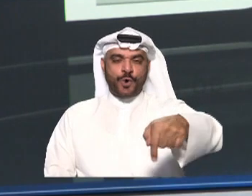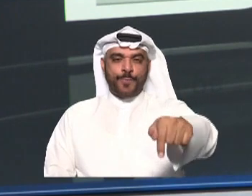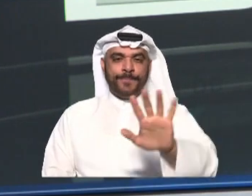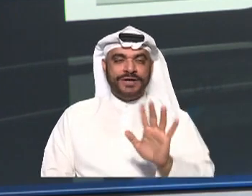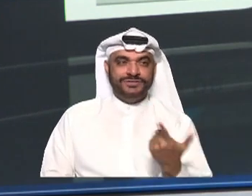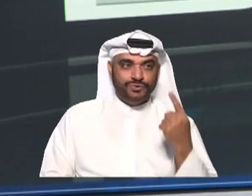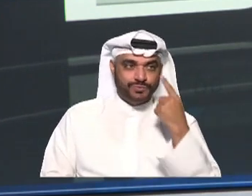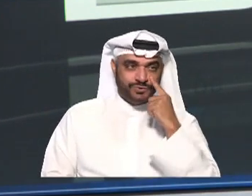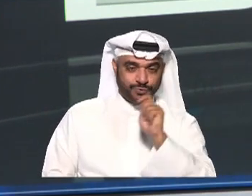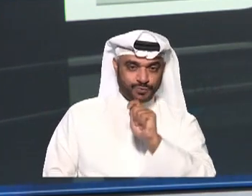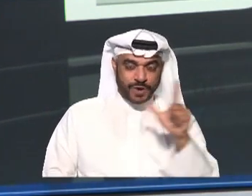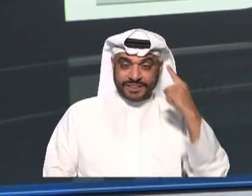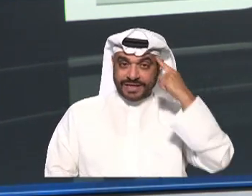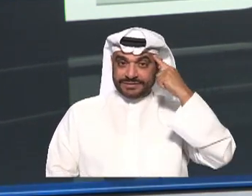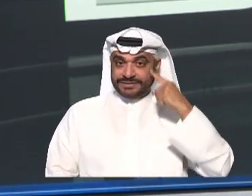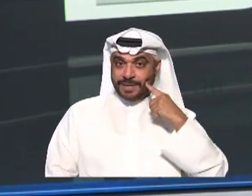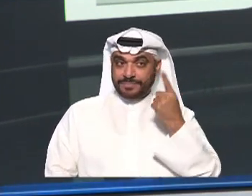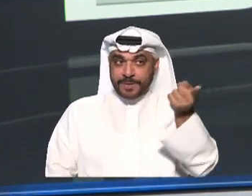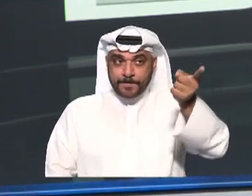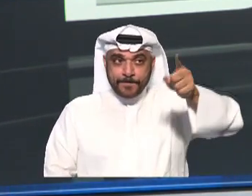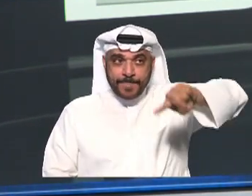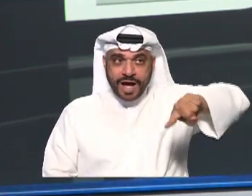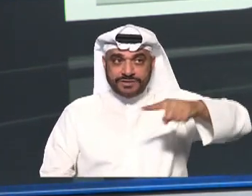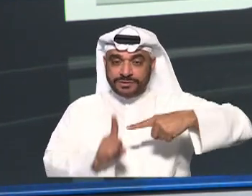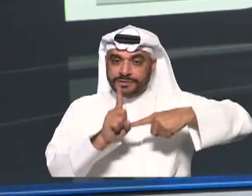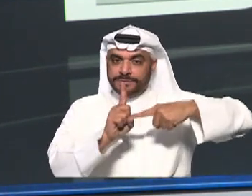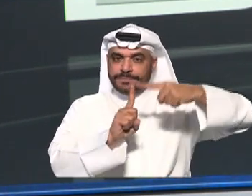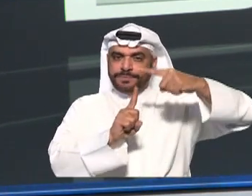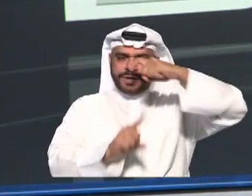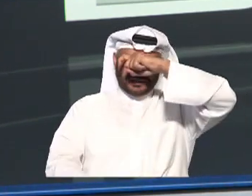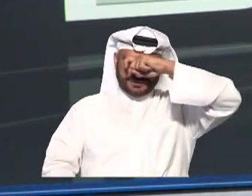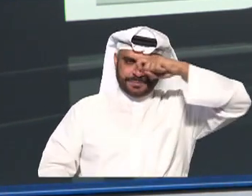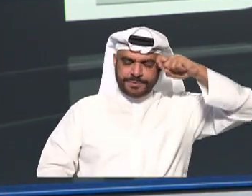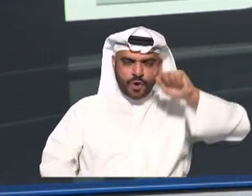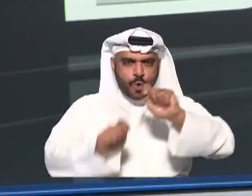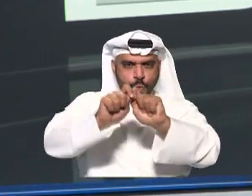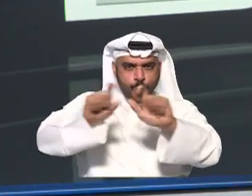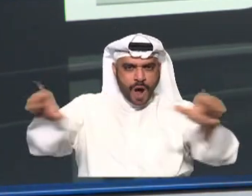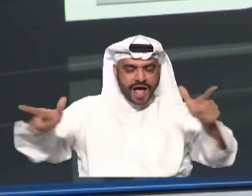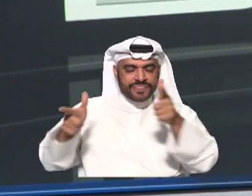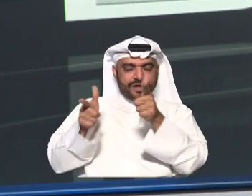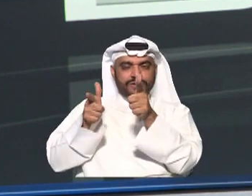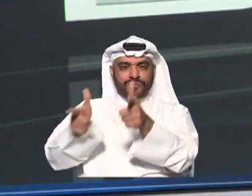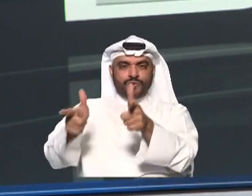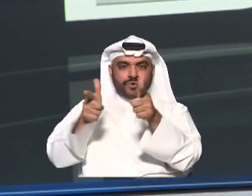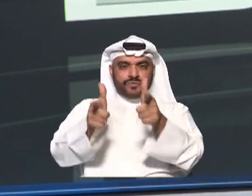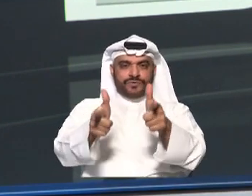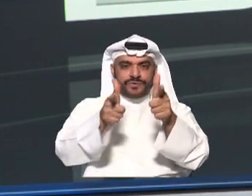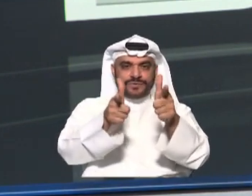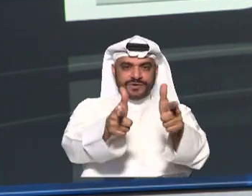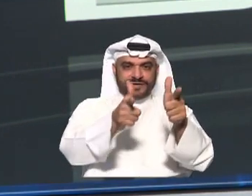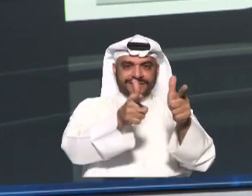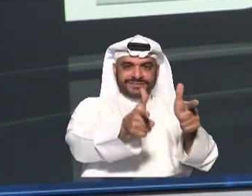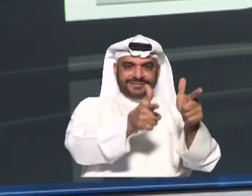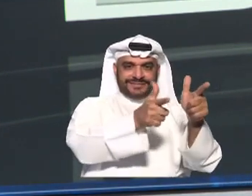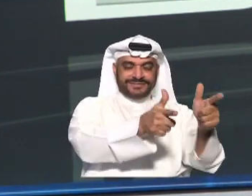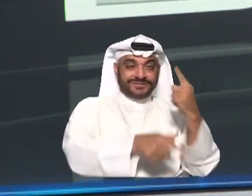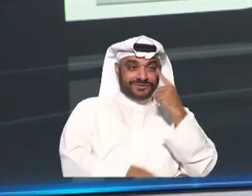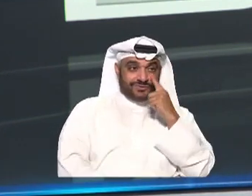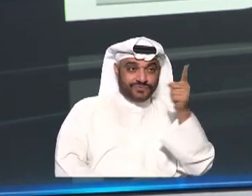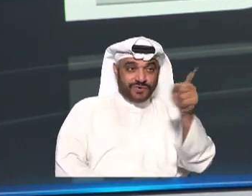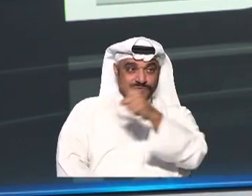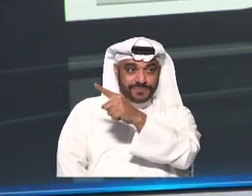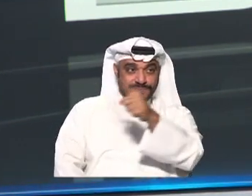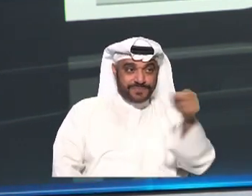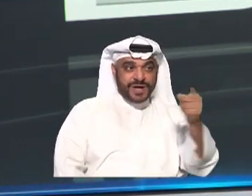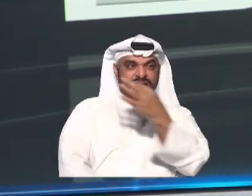المقبلة، متوقع في يوم الغد رياح شمالية غربية إلى جنوبية شرقية راح تكون خفيفة إلى معتدلة السرعة، نهار يوم الغد 12 إلى 35،